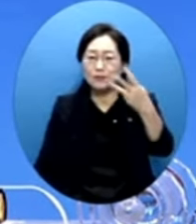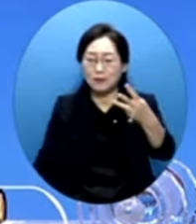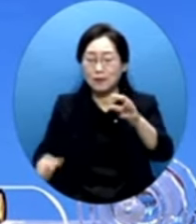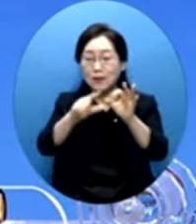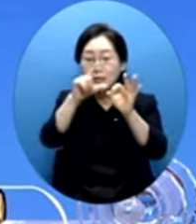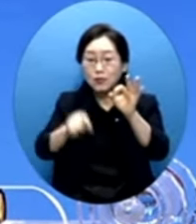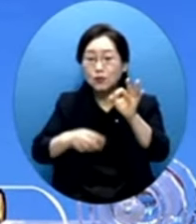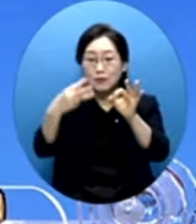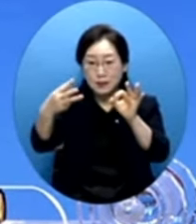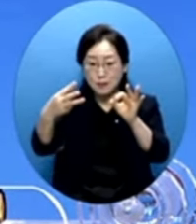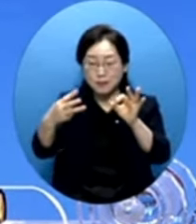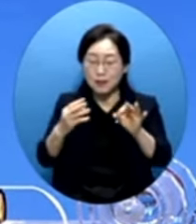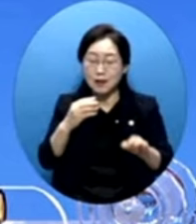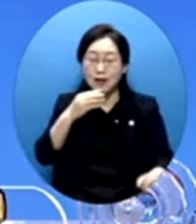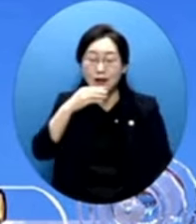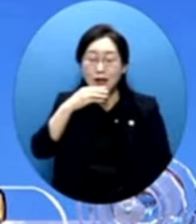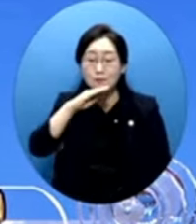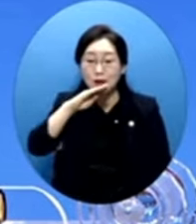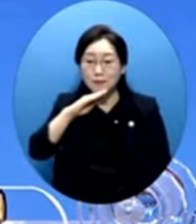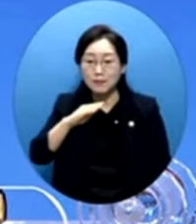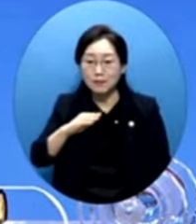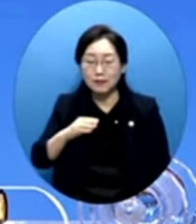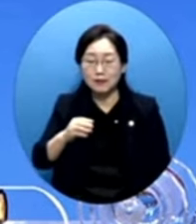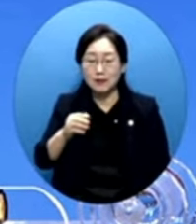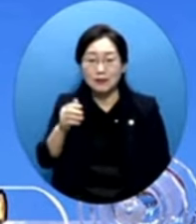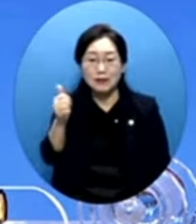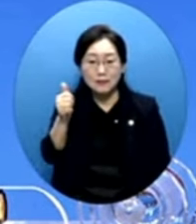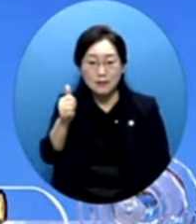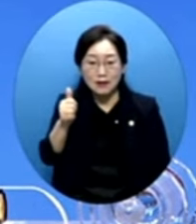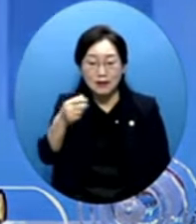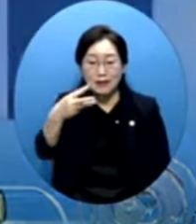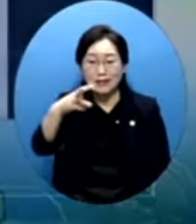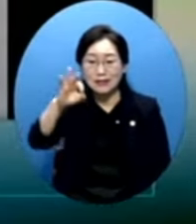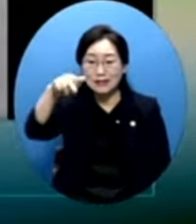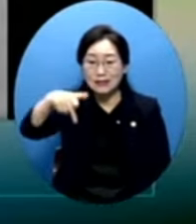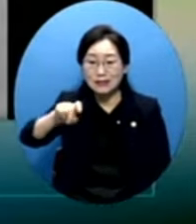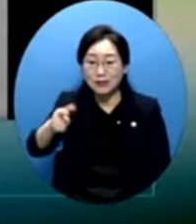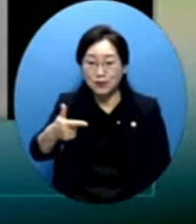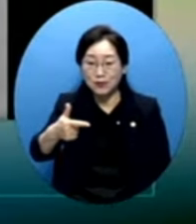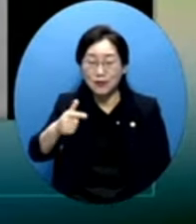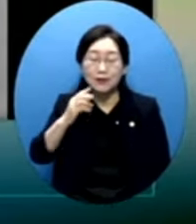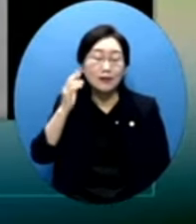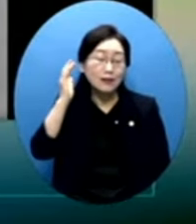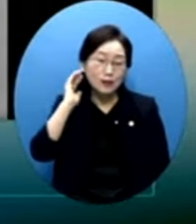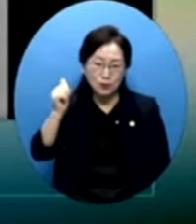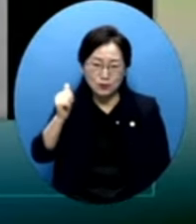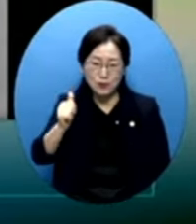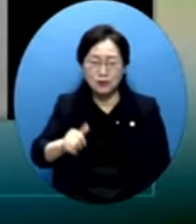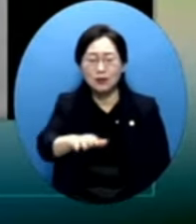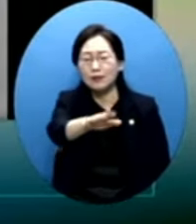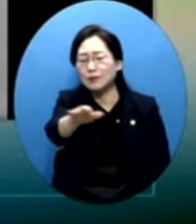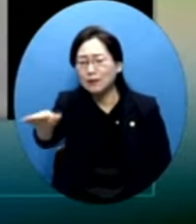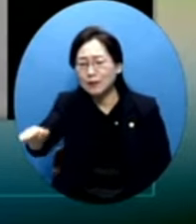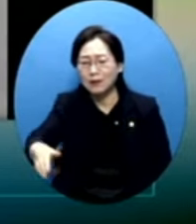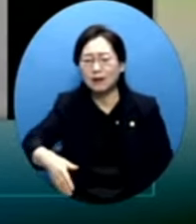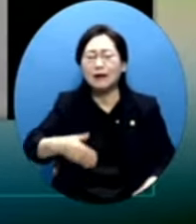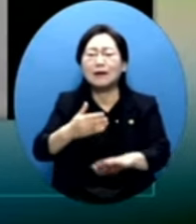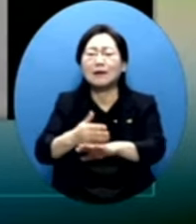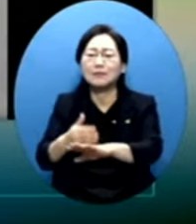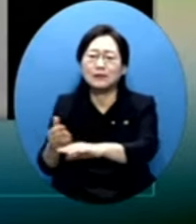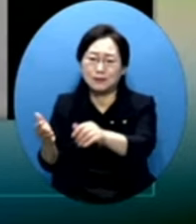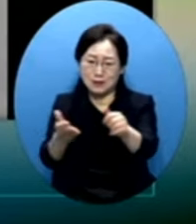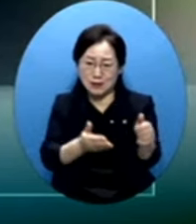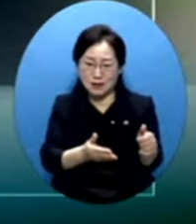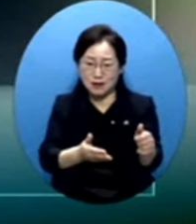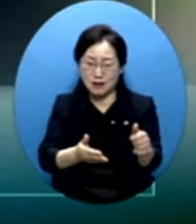링컨 대통령께서 이 고난 중에 감사하자 그래서 그의 11월 마지막 목요일을